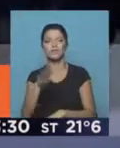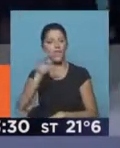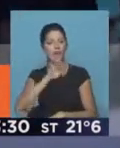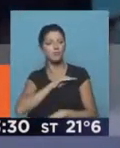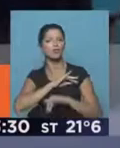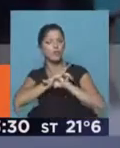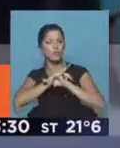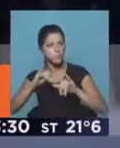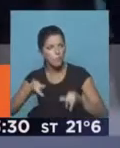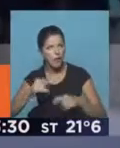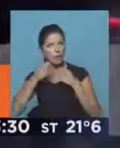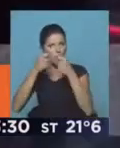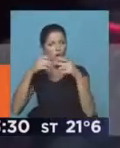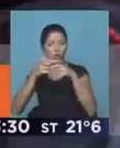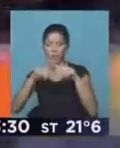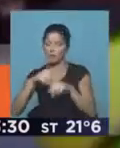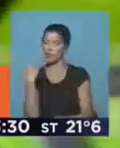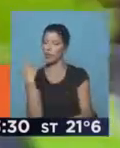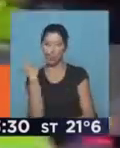gobierno de Erdogan.